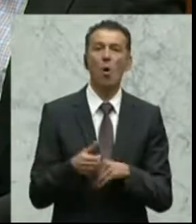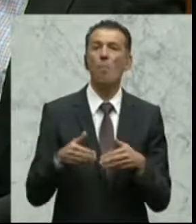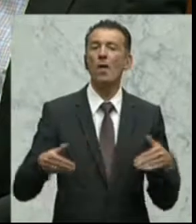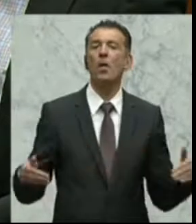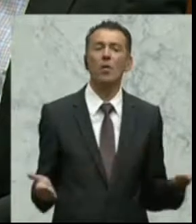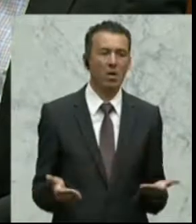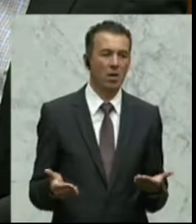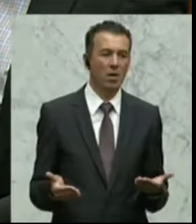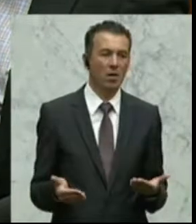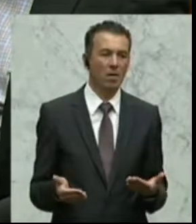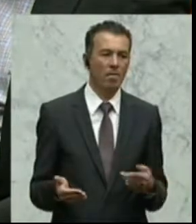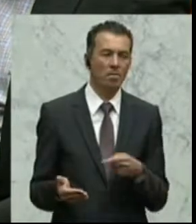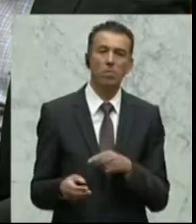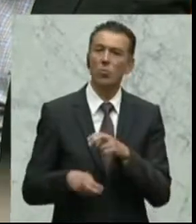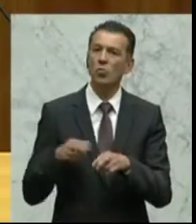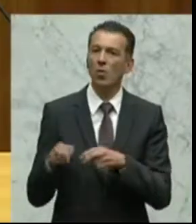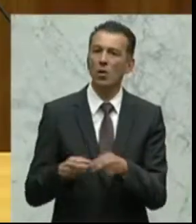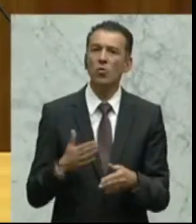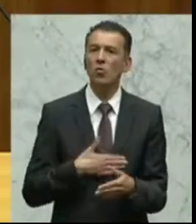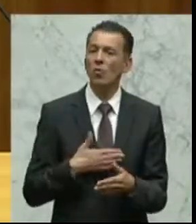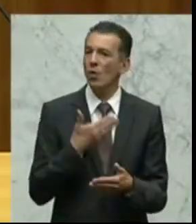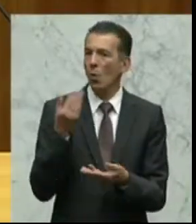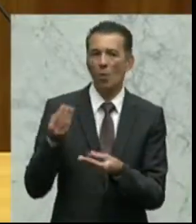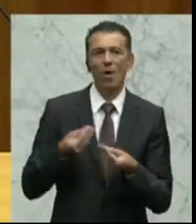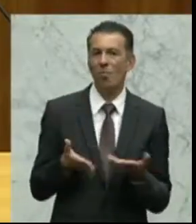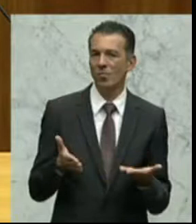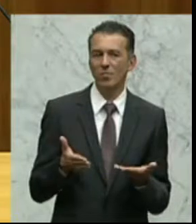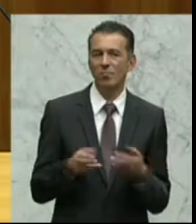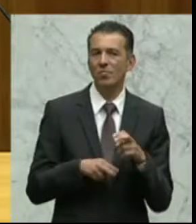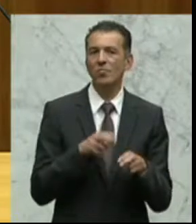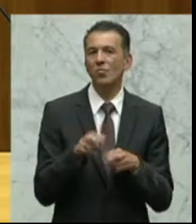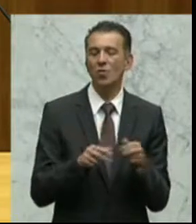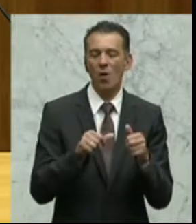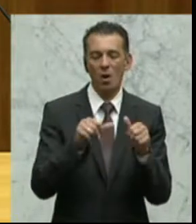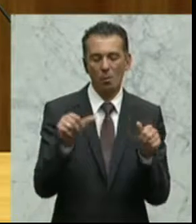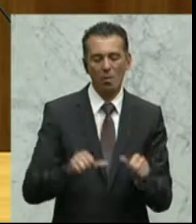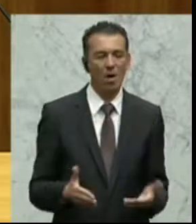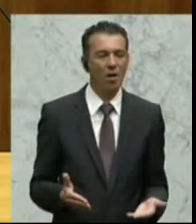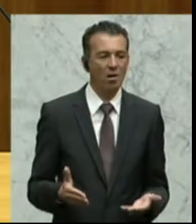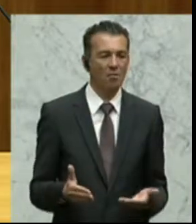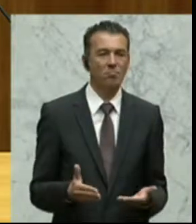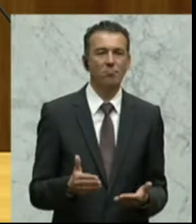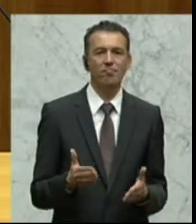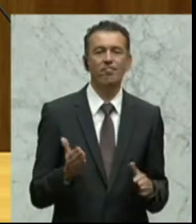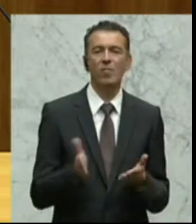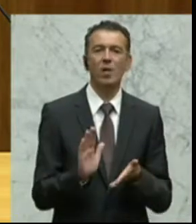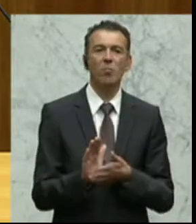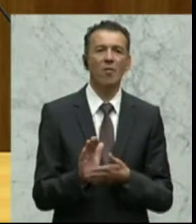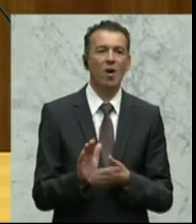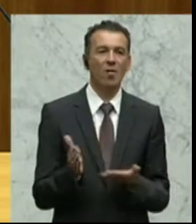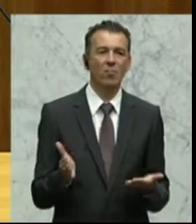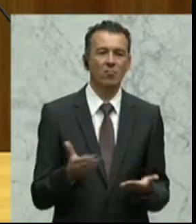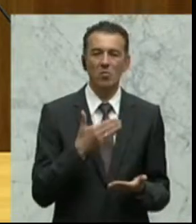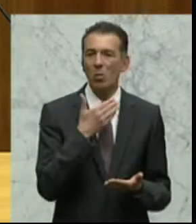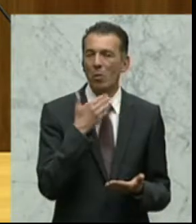ihrer Besteuerung sowieso nicht. Also ihr Steuermodell wird am Ende des Tages nicht annähernd jene Erträge